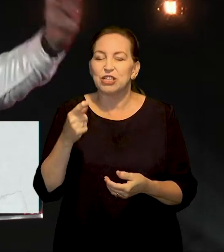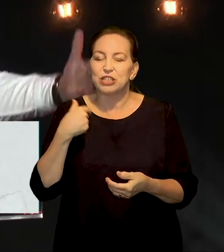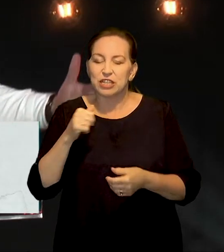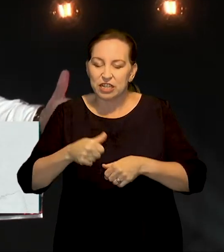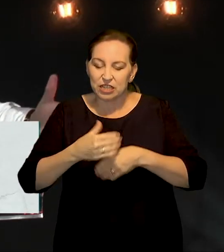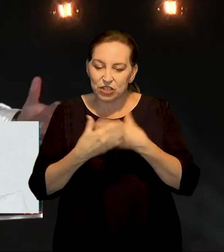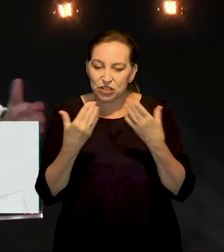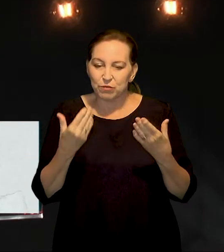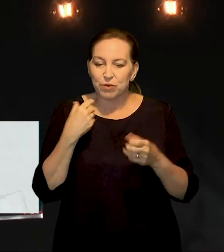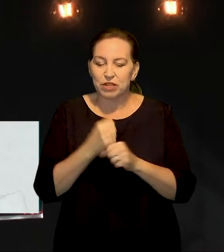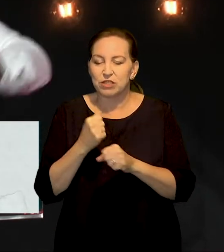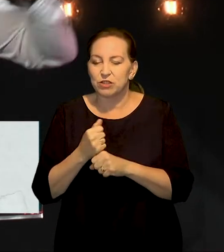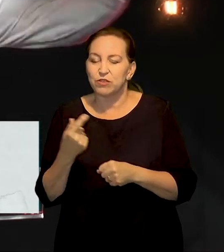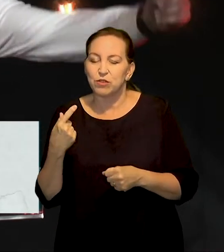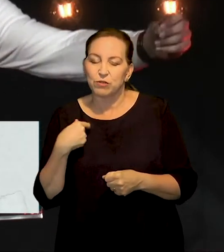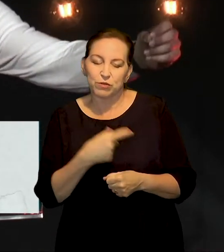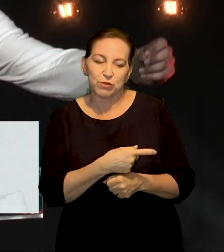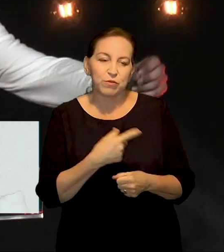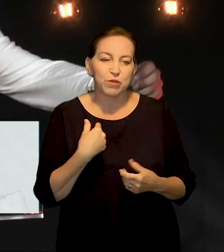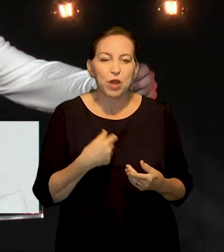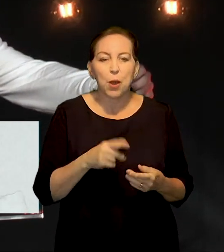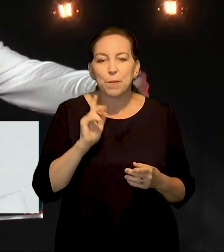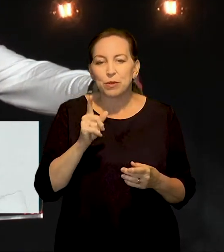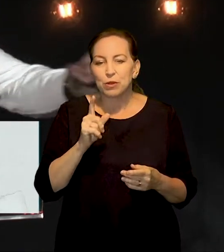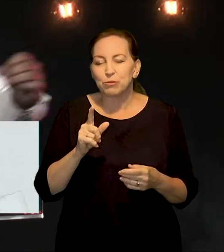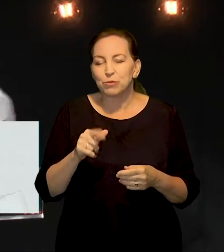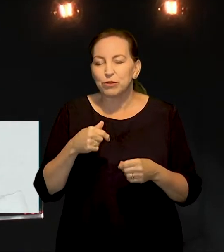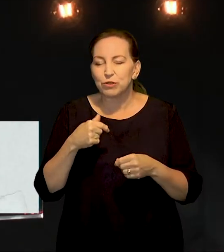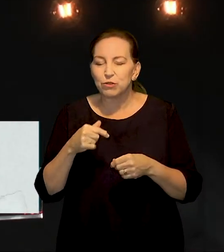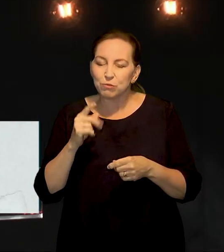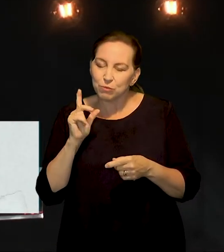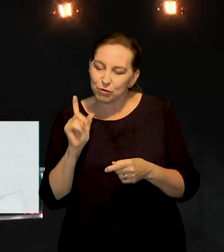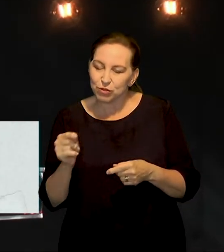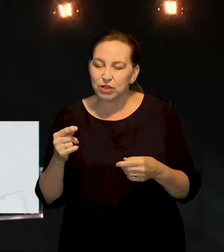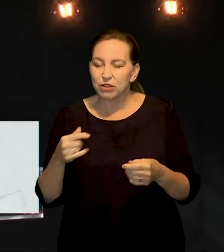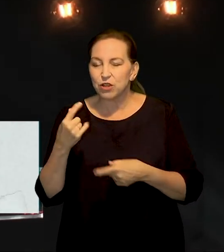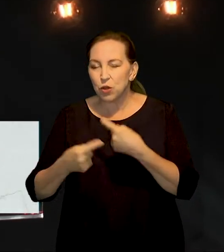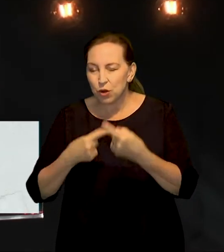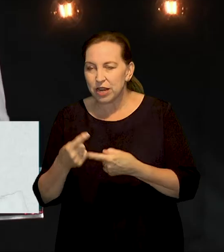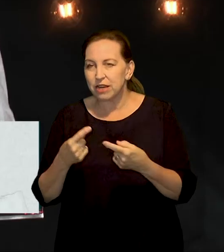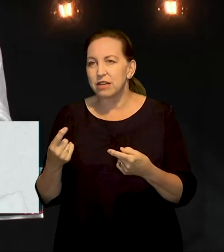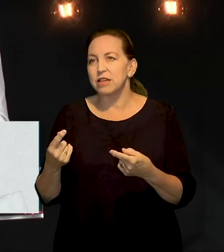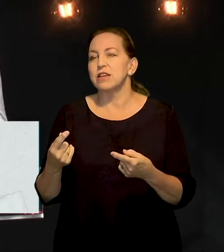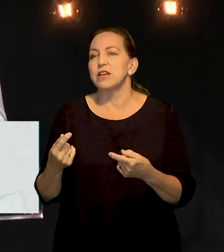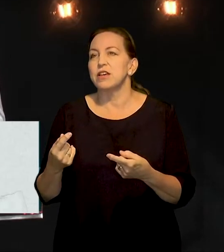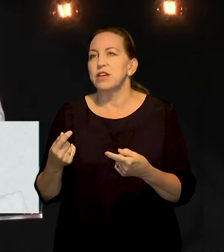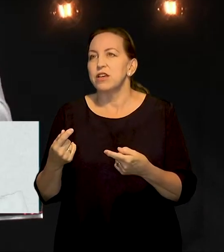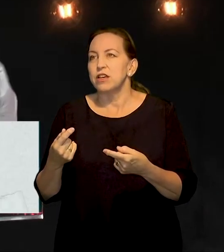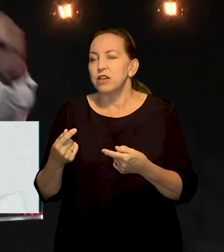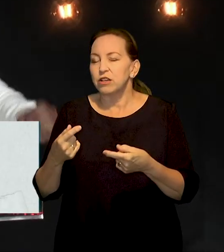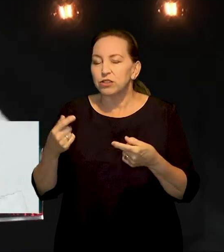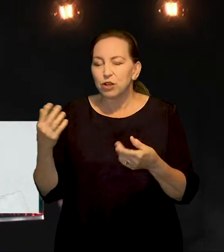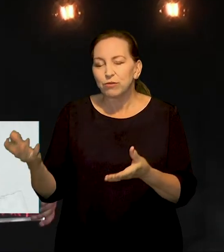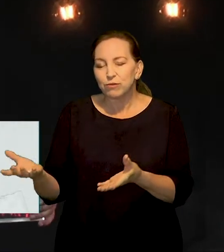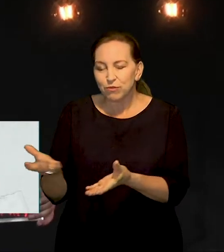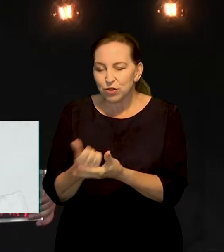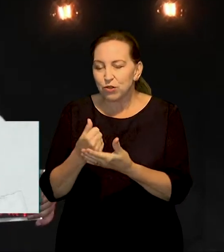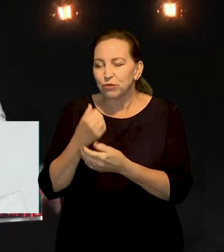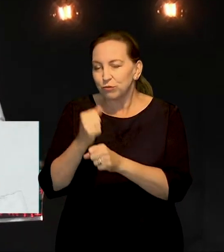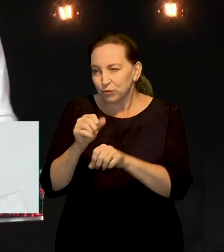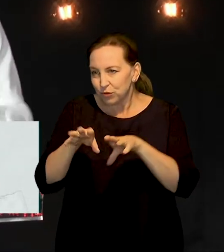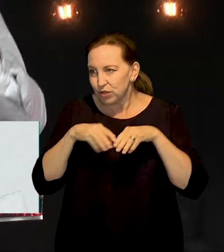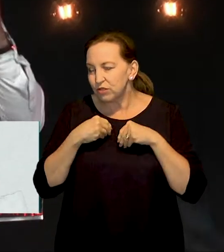bezczynnie na rynku. Idźcie i wy do winnicy. Powiedział, ja wam sprawiedliwie zapłacę. I oni poszli.